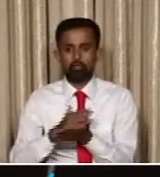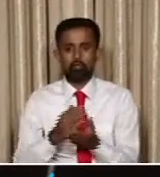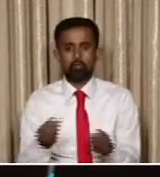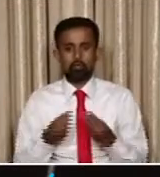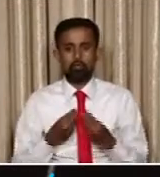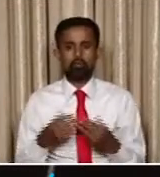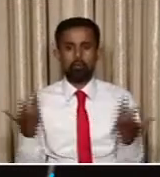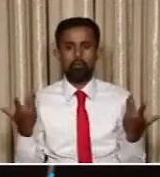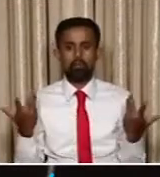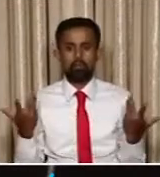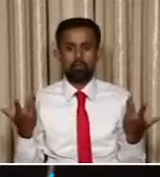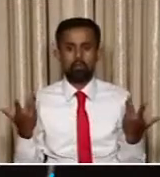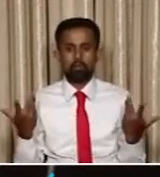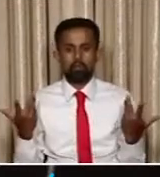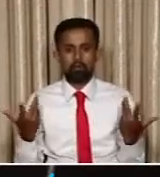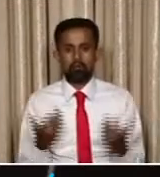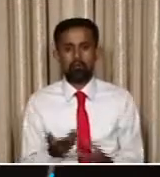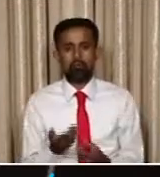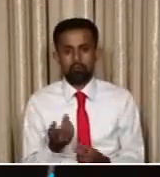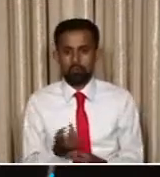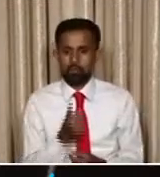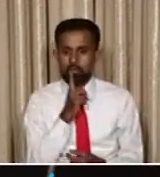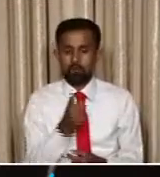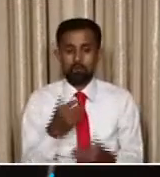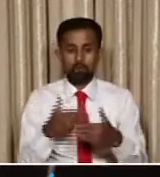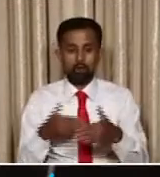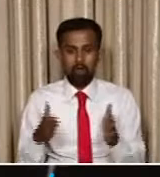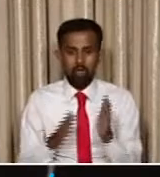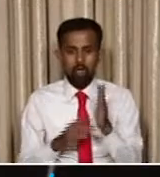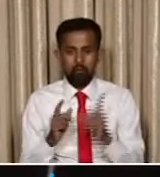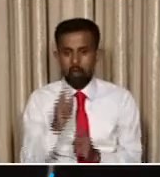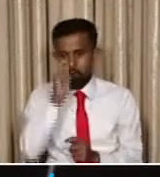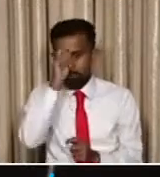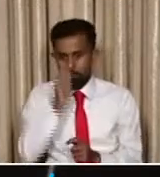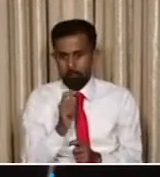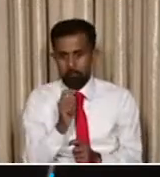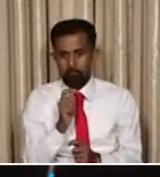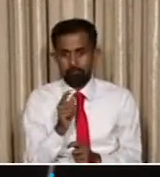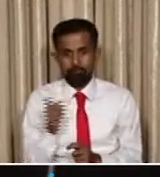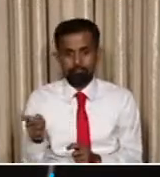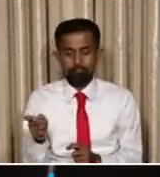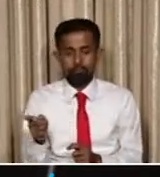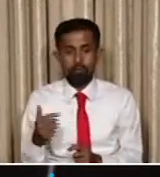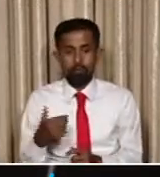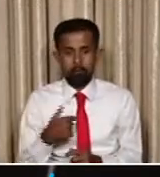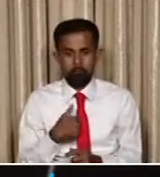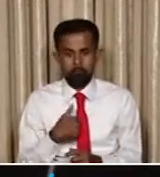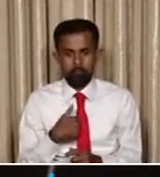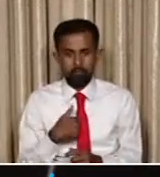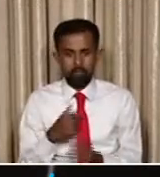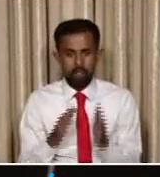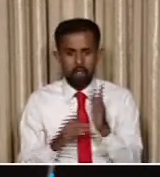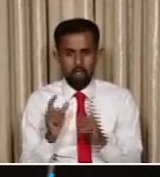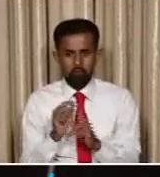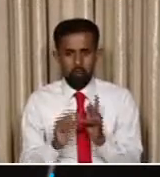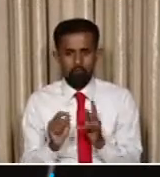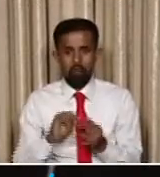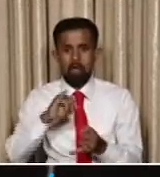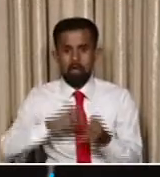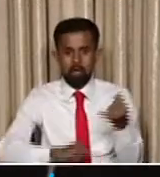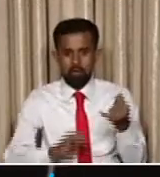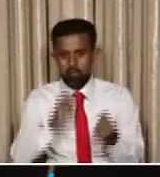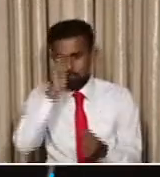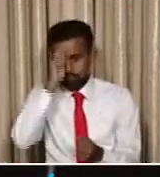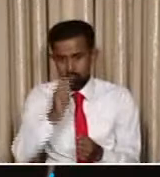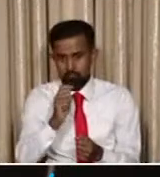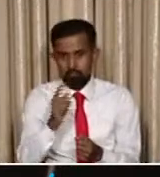දැක්වේ නැත්තේ ඉතින් මම ඉල්ලා සිටිනවා ගරු කැබිනට් ඇමතිතුමාගෙන් සහ ඒ අපිට මට දැනට අමාත්‍යංශින්ද ලේකම්තුමා